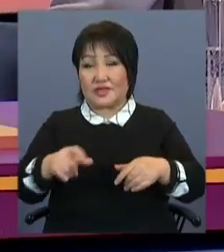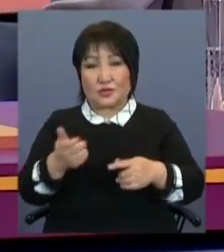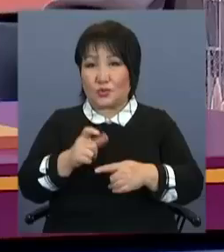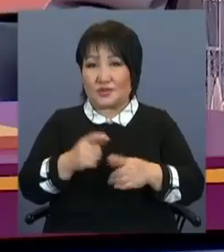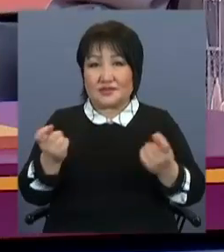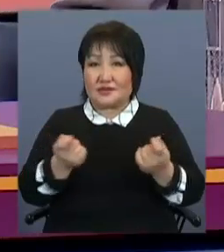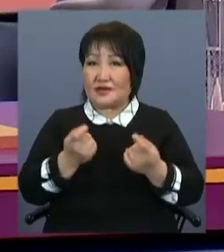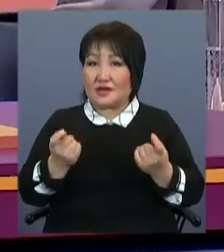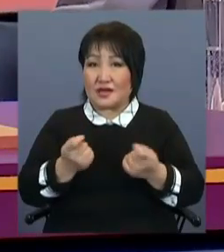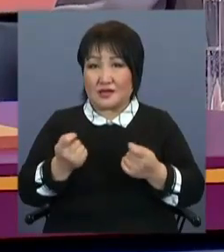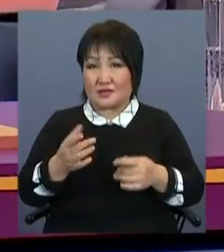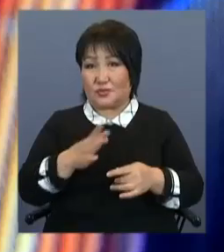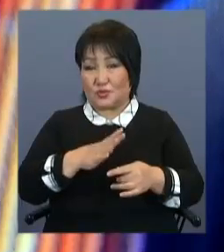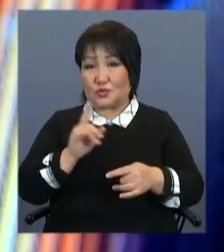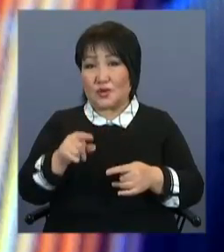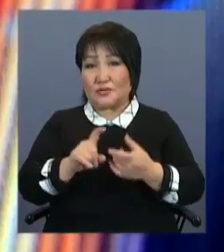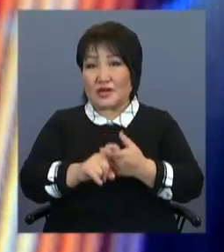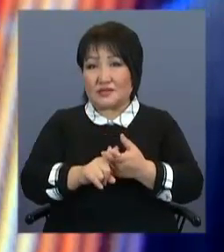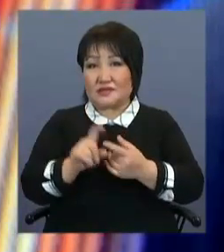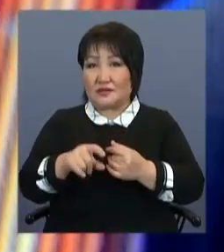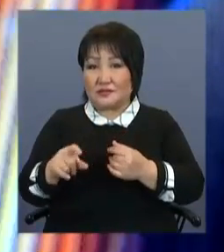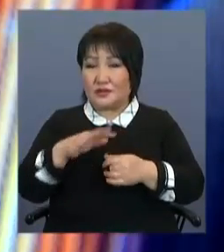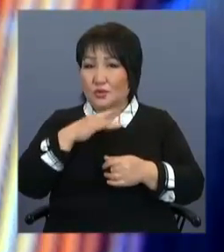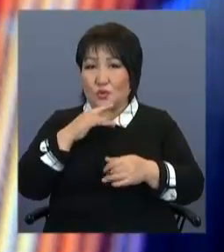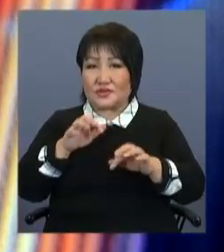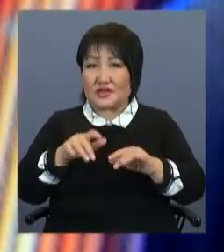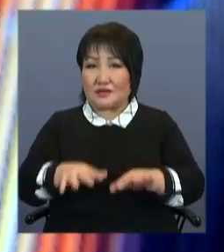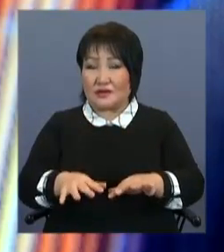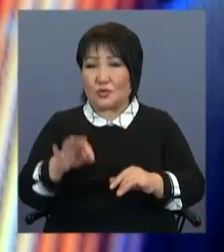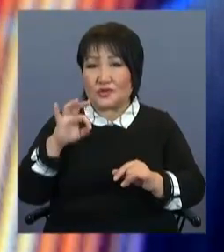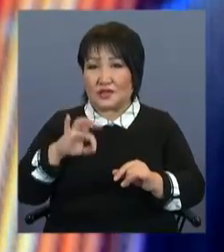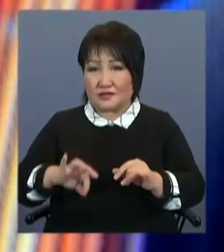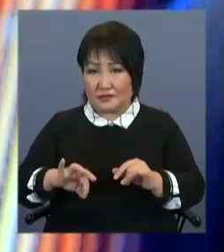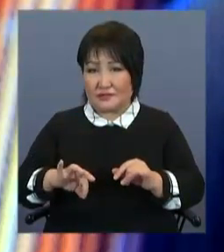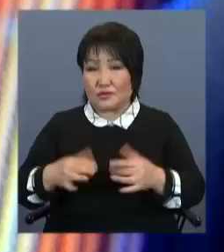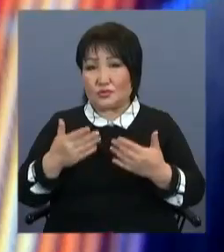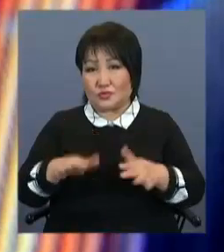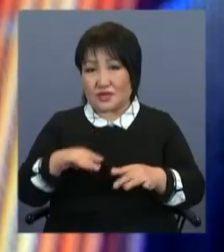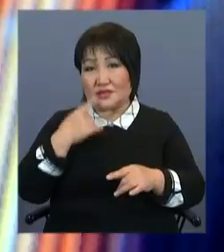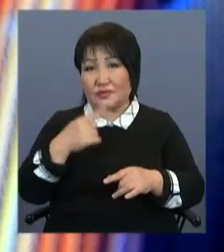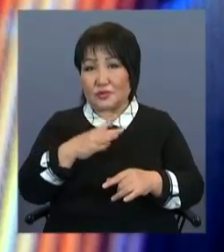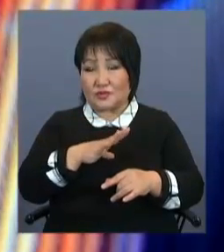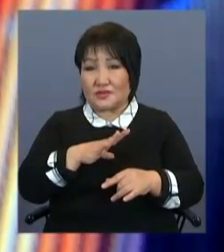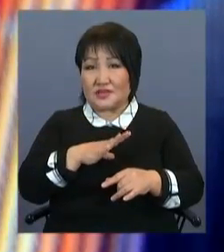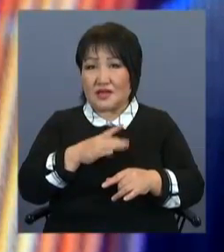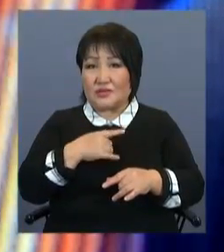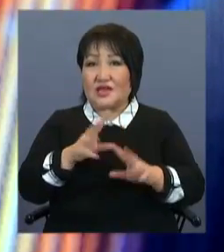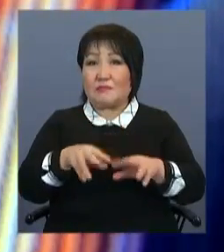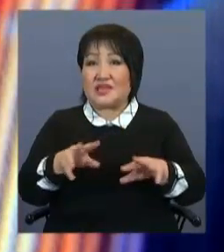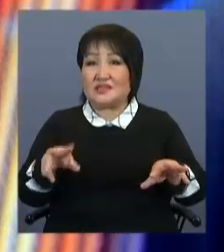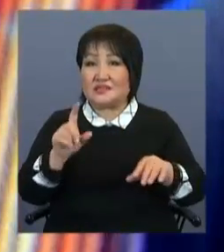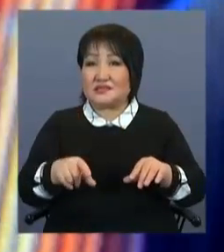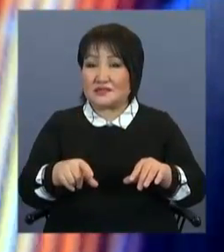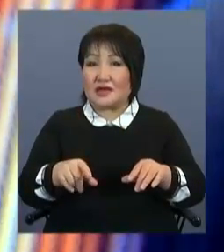Соған байланысты кадр мәселесі туралы көп шаралар қолданды. Оны мына айтып кеткен министр ағамыздың көп еңбегі